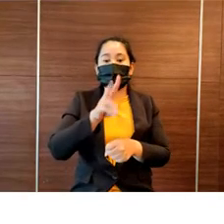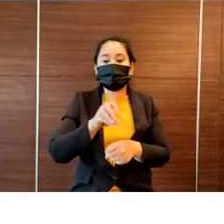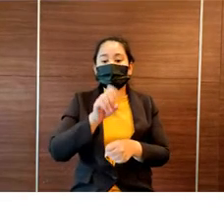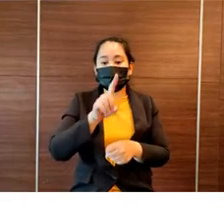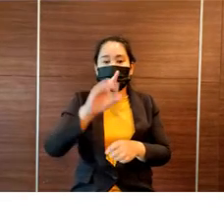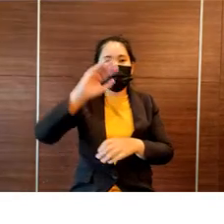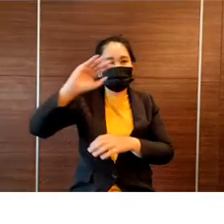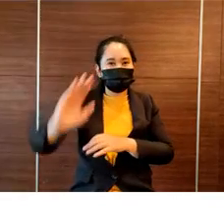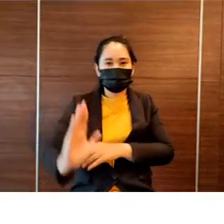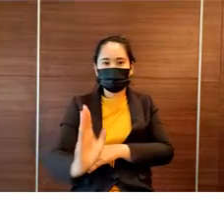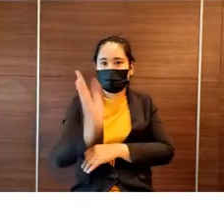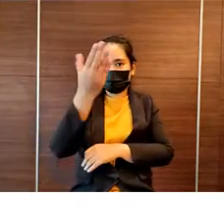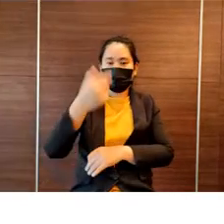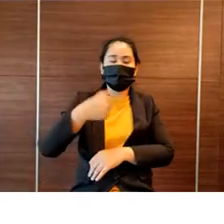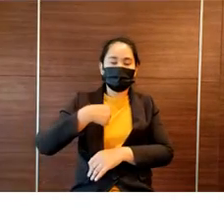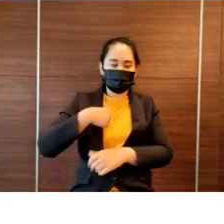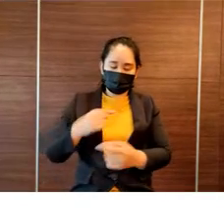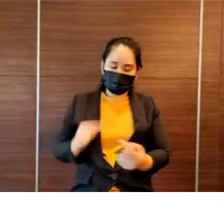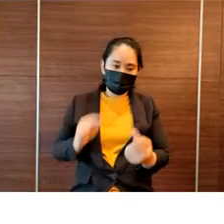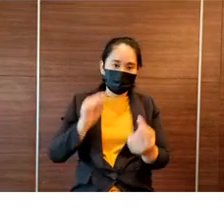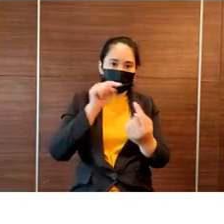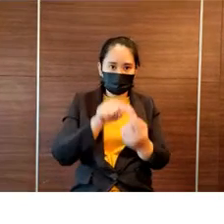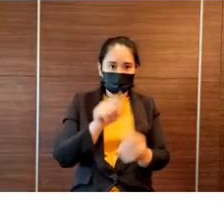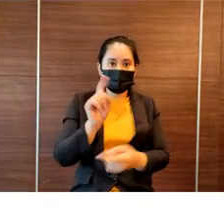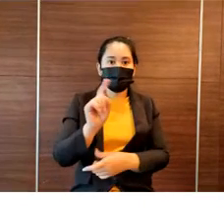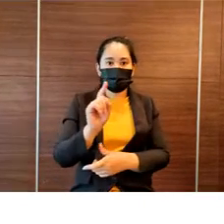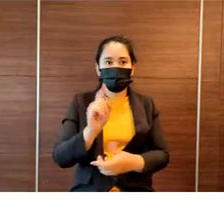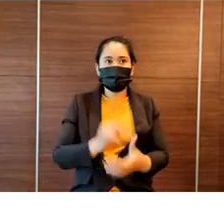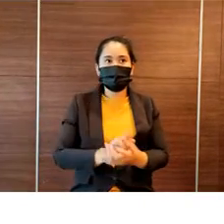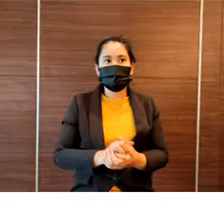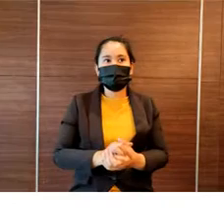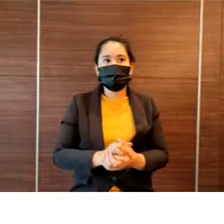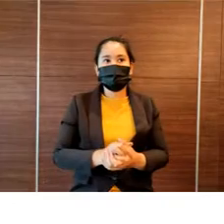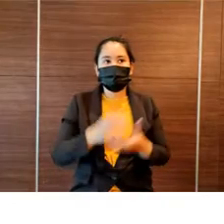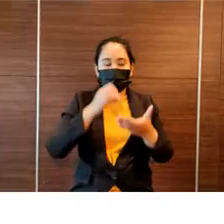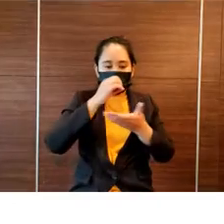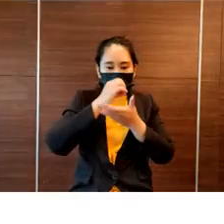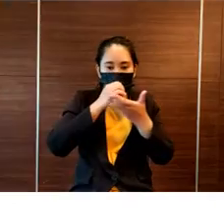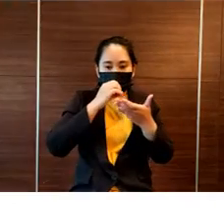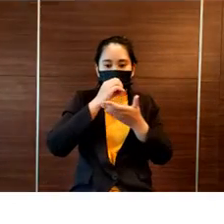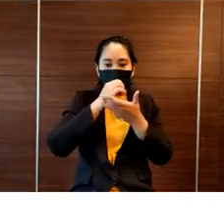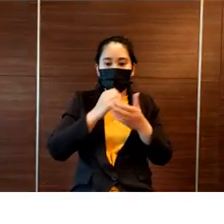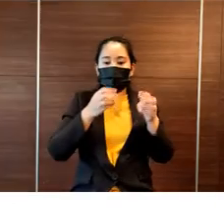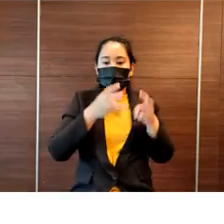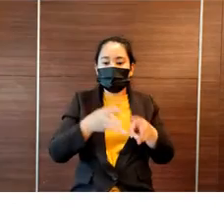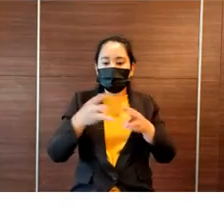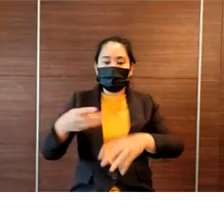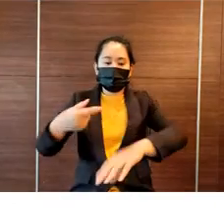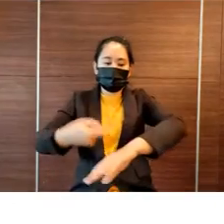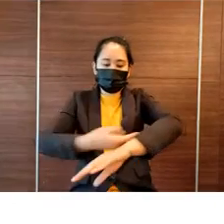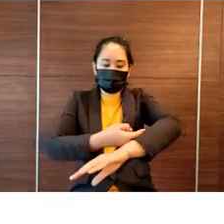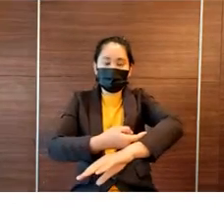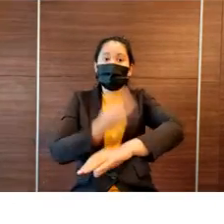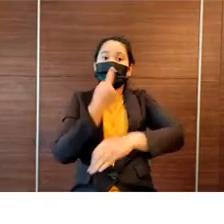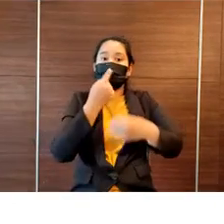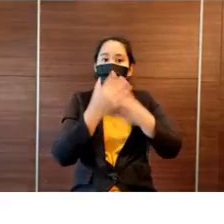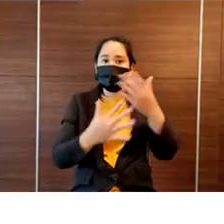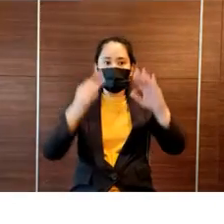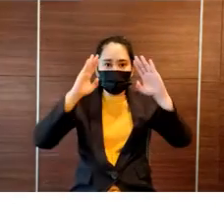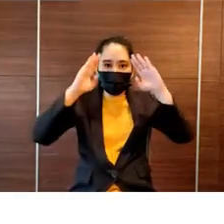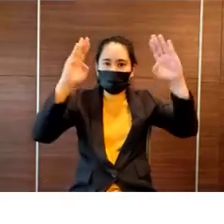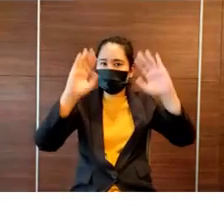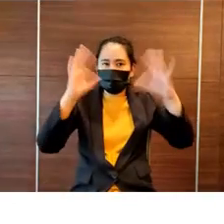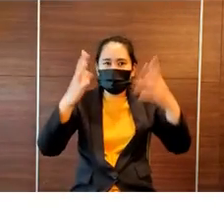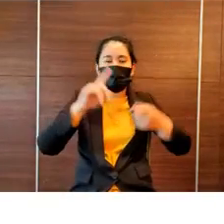วันรุ่งขึ้นดิฉันเดินเข้าสู่ขบวนการเป็นผู้ใช้สารเสพติดโดยใช้วิธีฉีดเข้าเส้นทั้งที่ไม่มีประสบการ